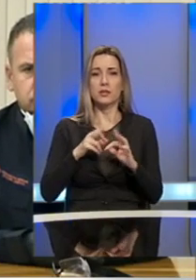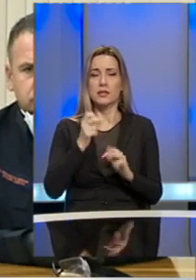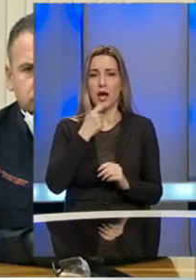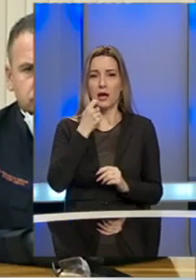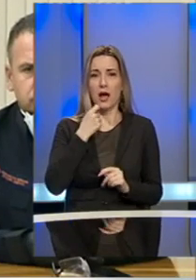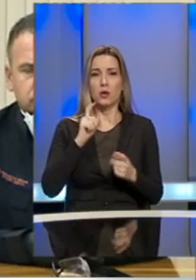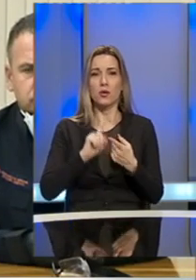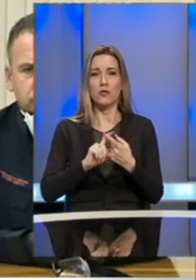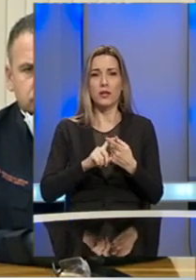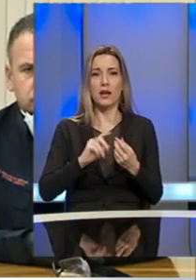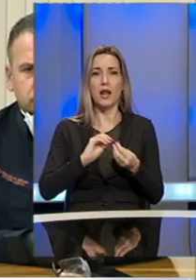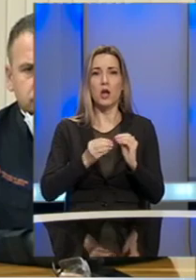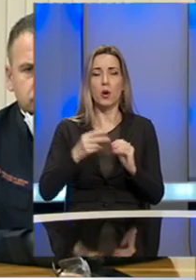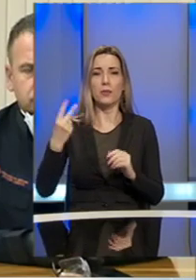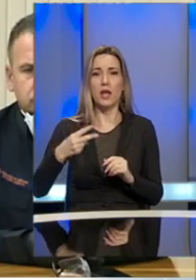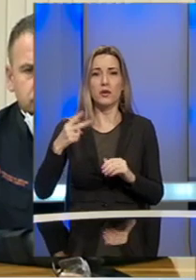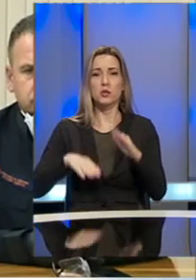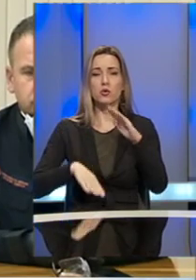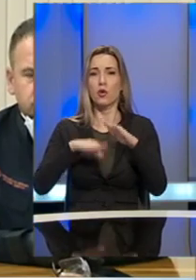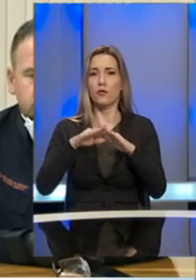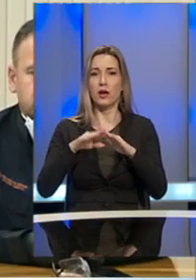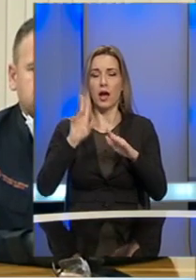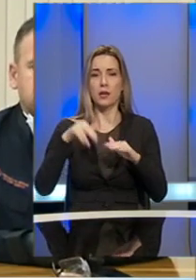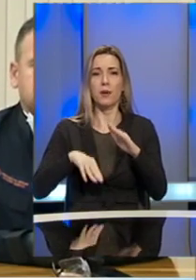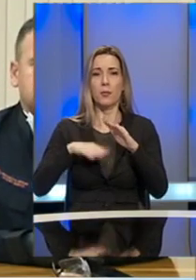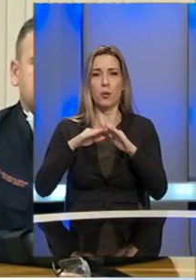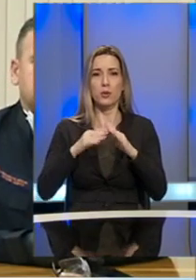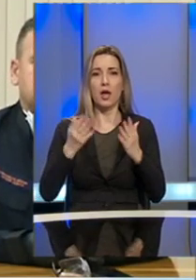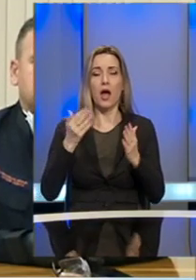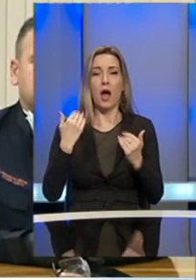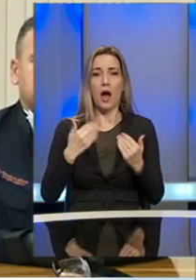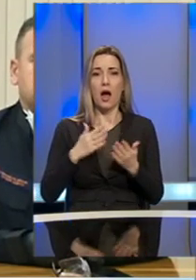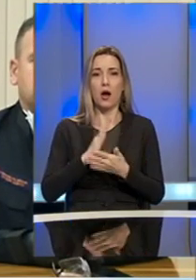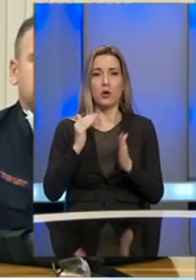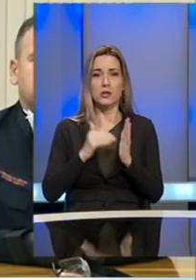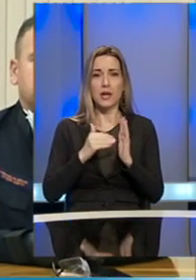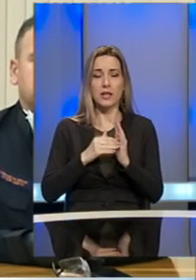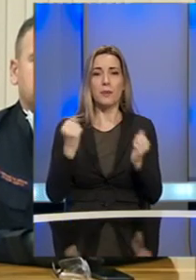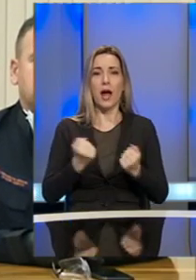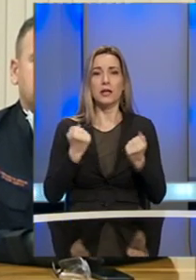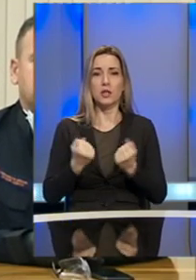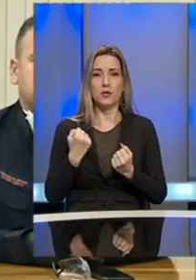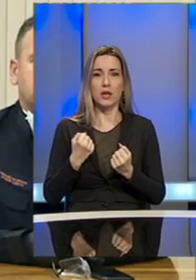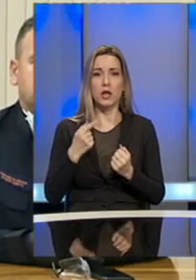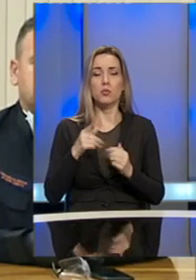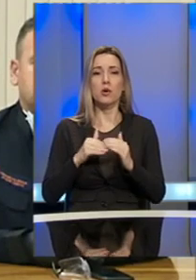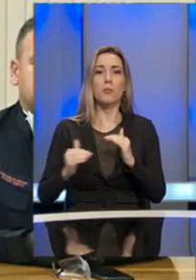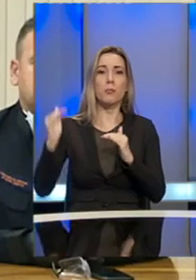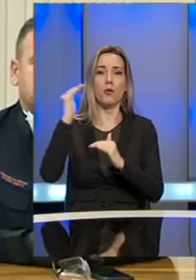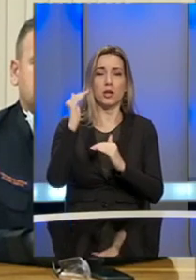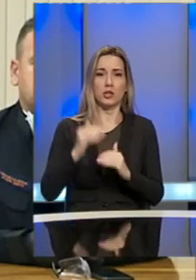Federalne robne rezerve su do vrha popunjene. Ako zatreba, aktivirat ćemo ih i